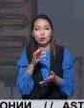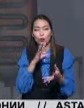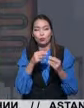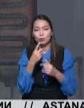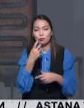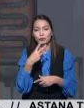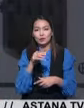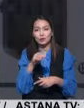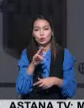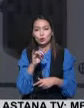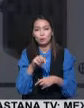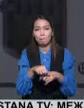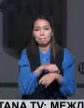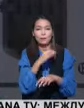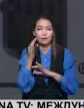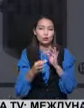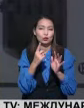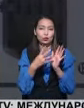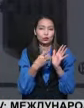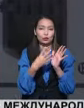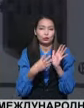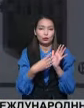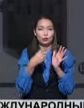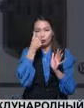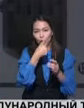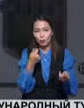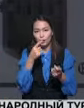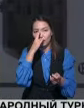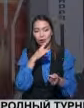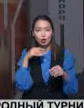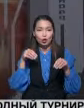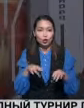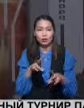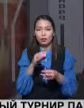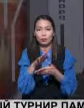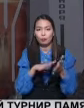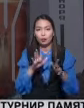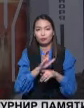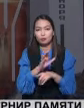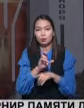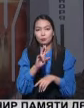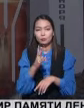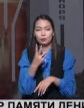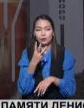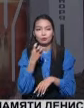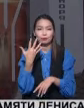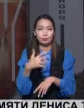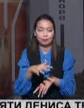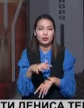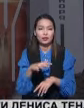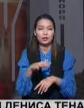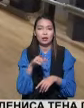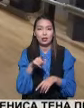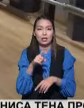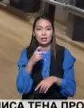тысяч кубических метров в сутки. В 1999 году правительство Казахстана приняло решение не продолжать эксплуатацию реактора. Он был остановлен и